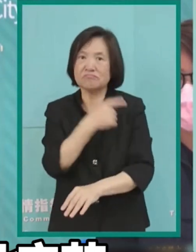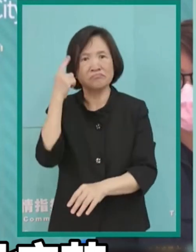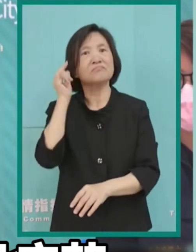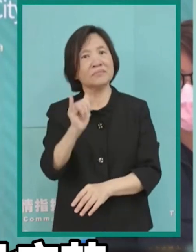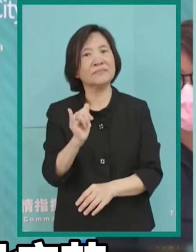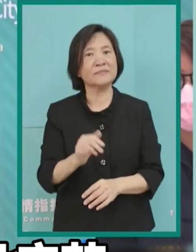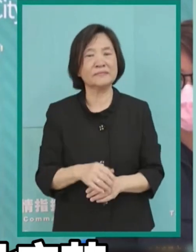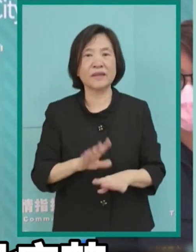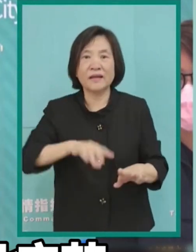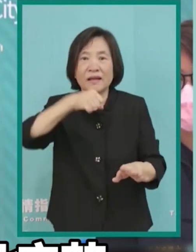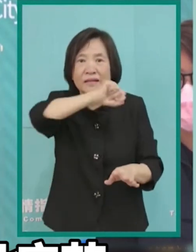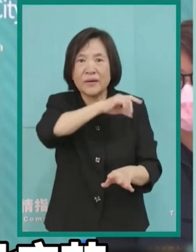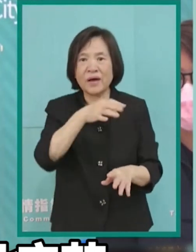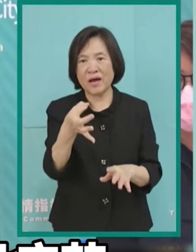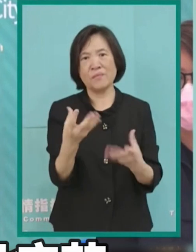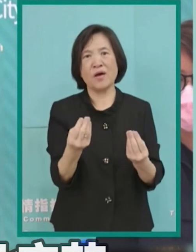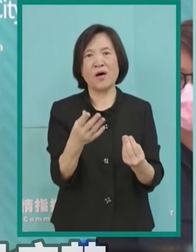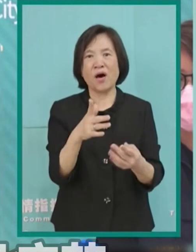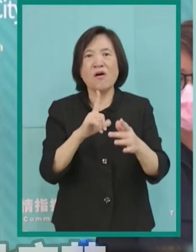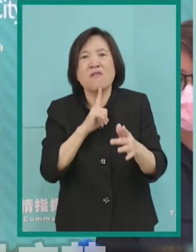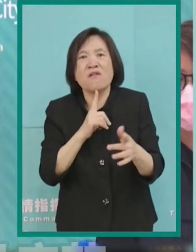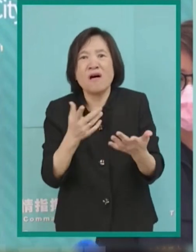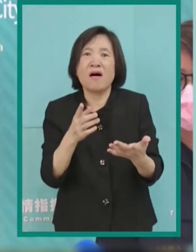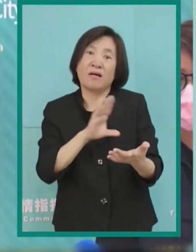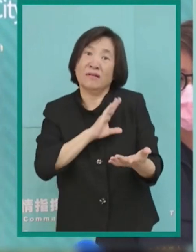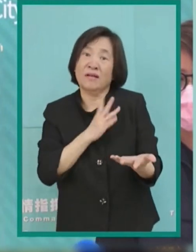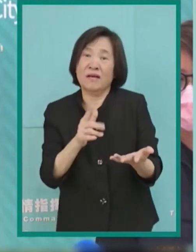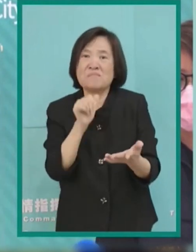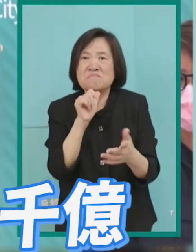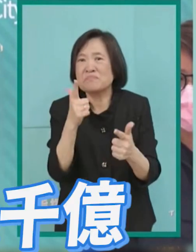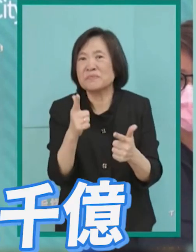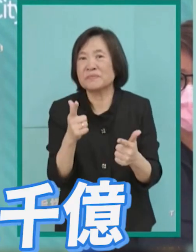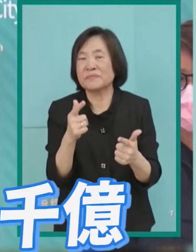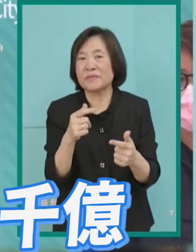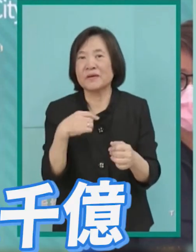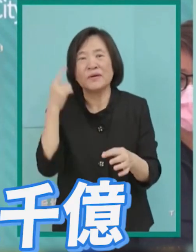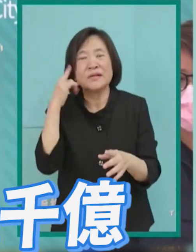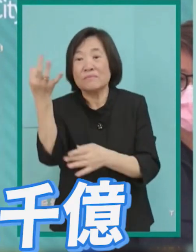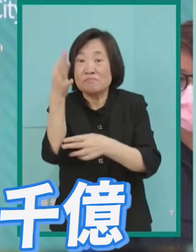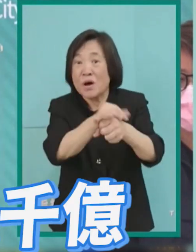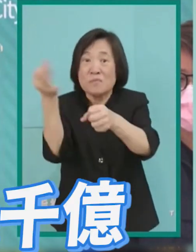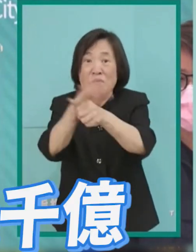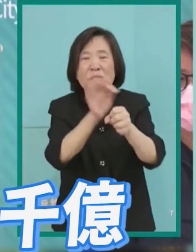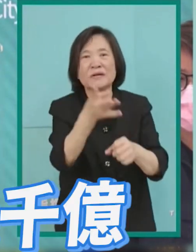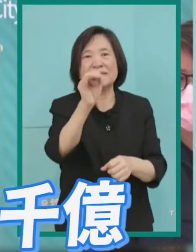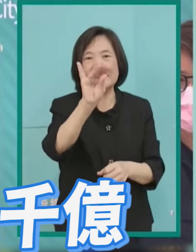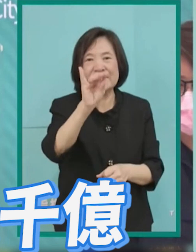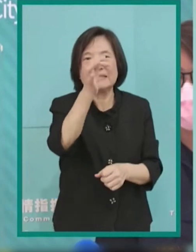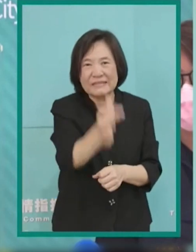东西嘛。台湾也不是没有钱可以买，所以应该是，我跟你讲，与其纾困，你知道，要花几千亿